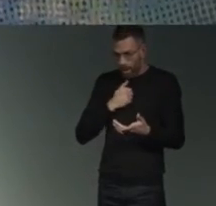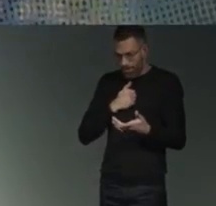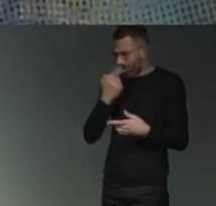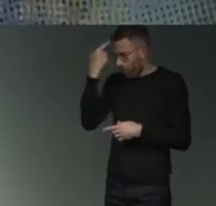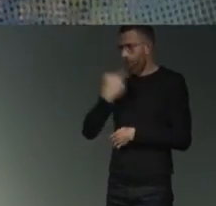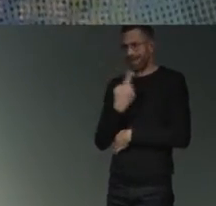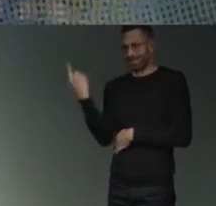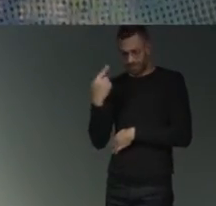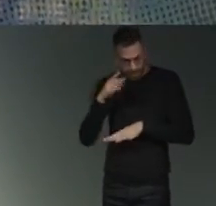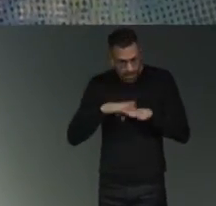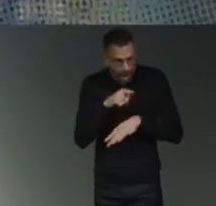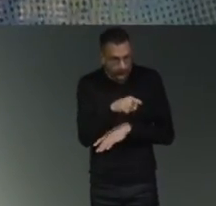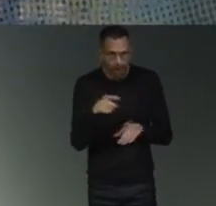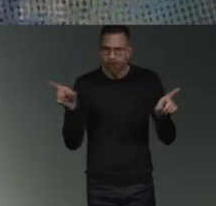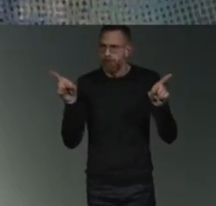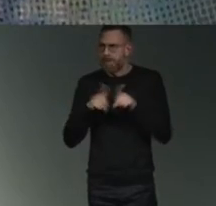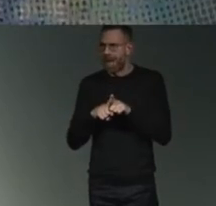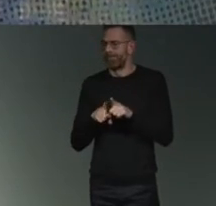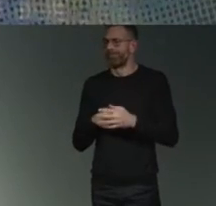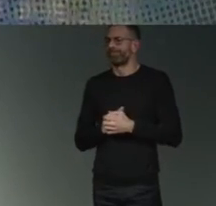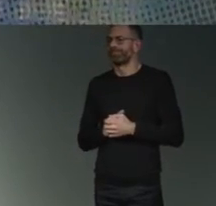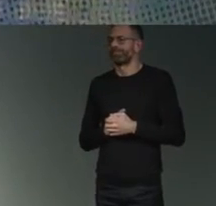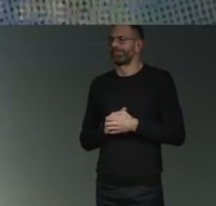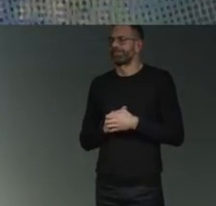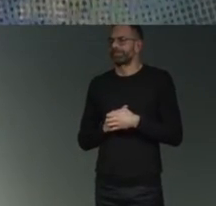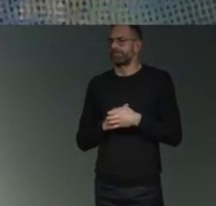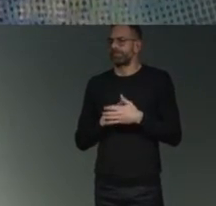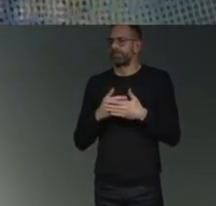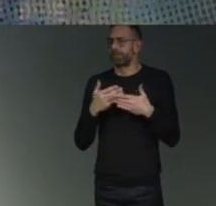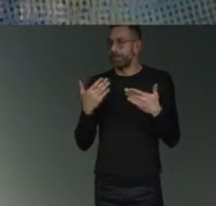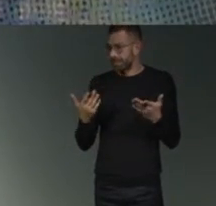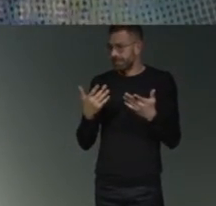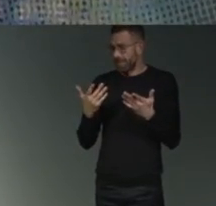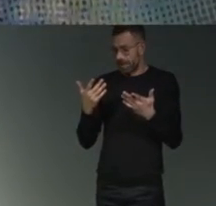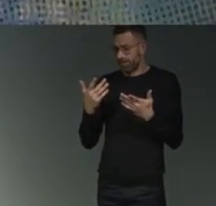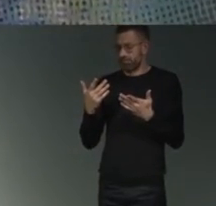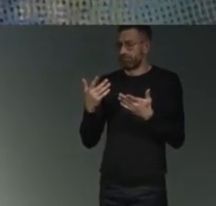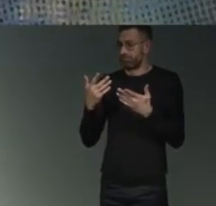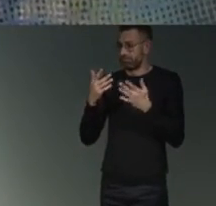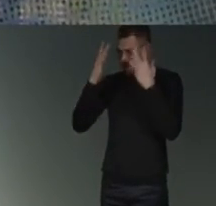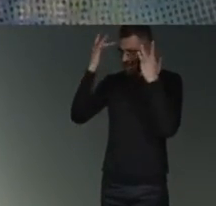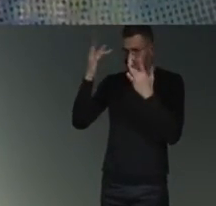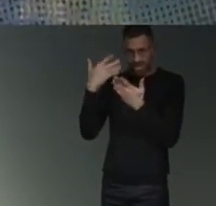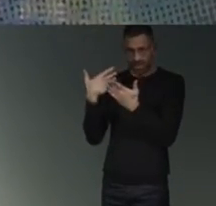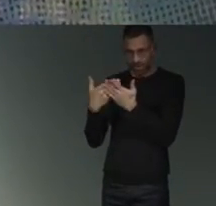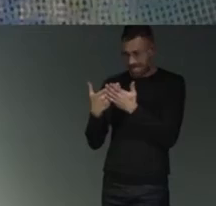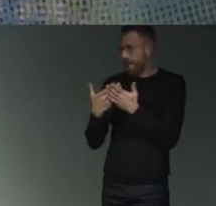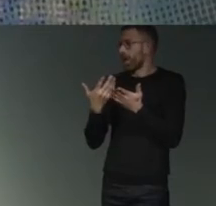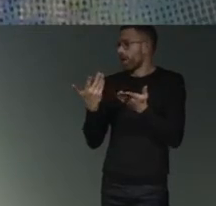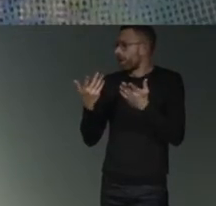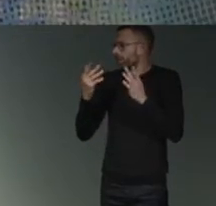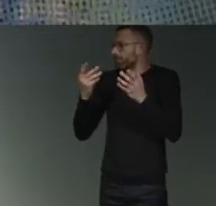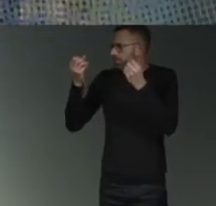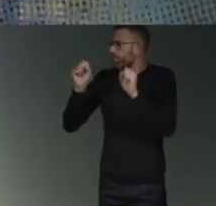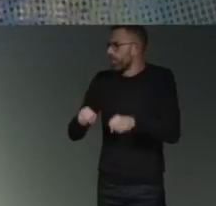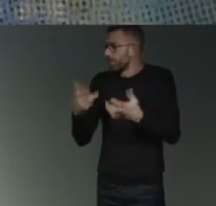seul à vivre, si spécifiques et tout ça. Et donc, ce genre d'expérience de lecture peut inciter les